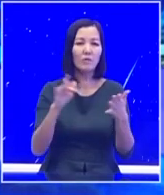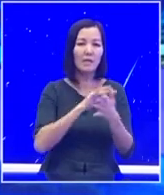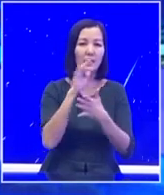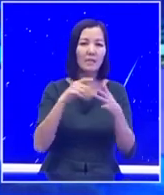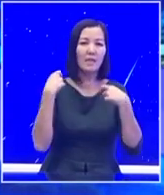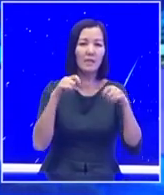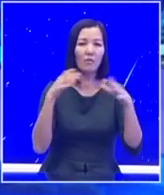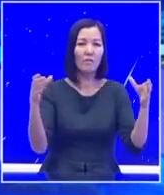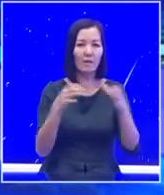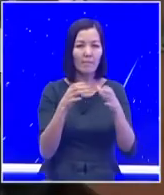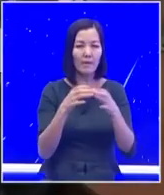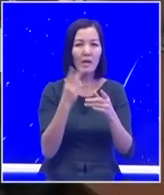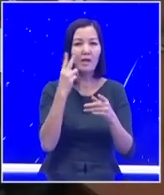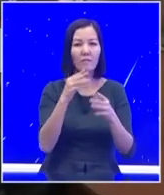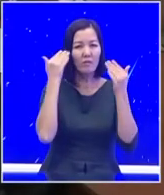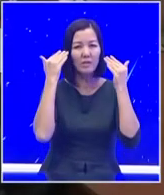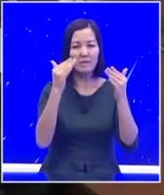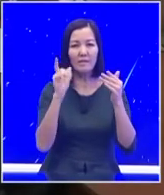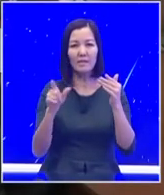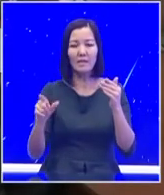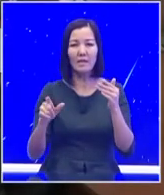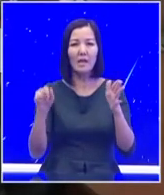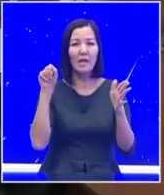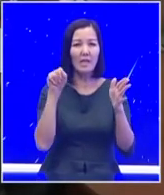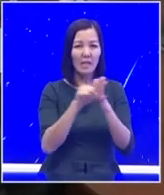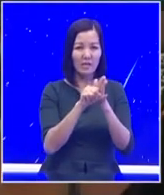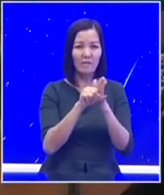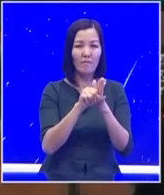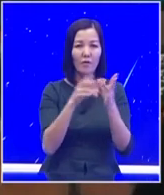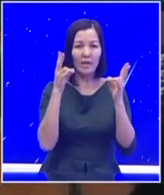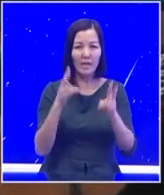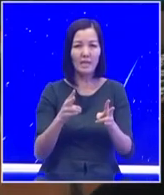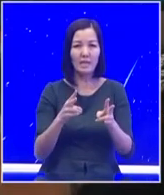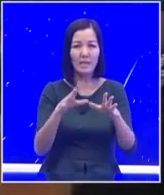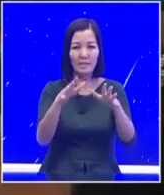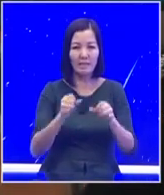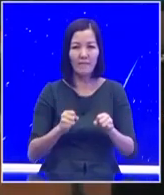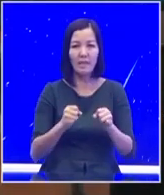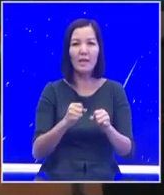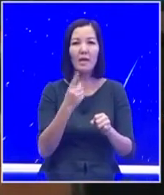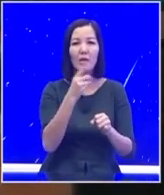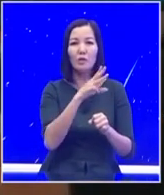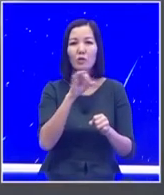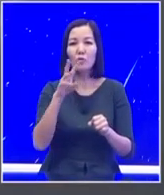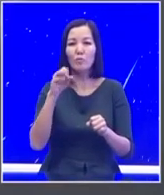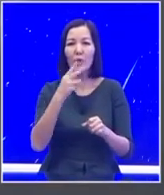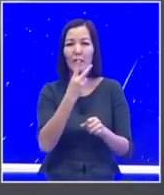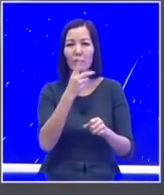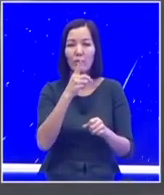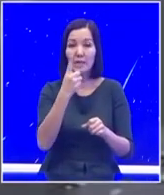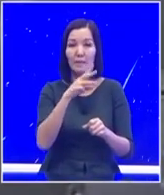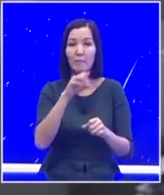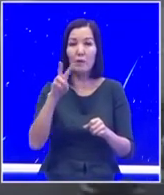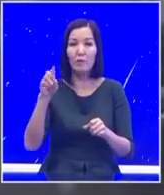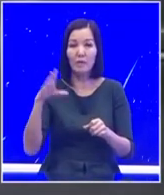одной из городских торговых компаний. Двое неизвестных нанесли ножевое ранение и завладели наличностью на сумму около 1